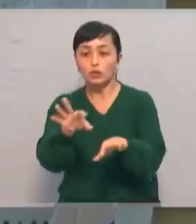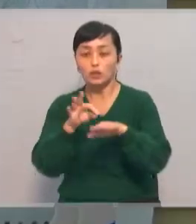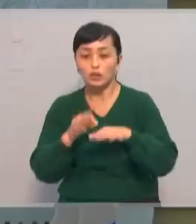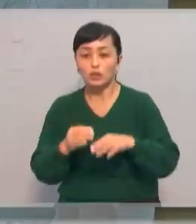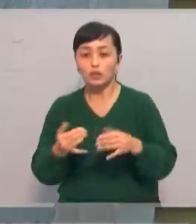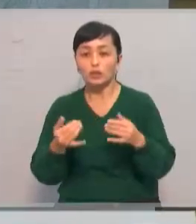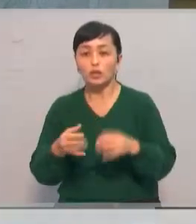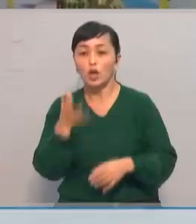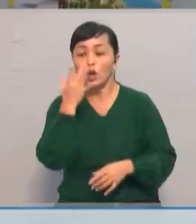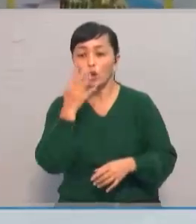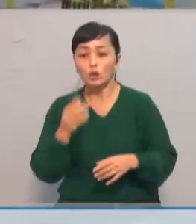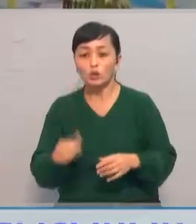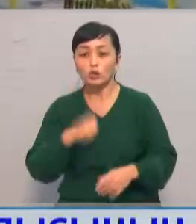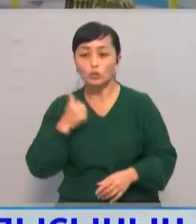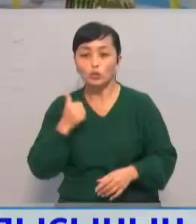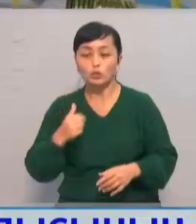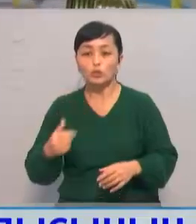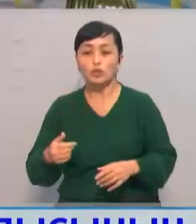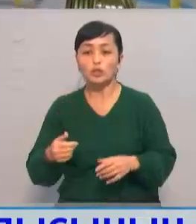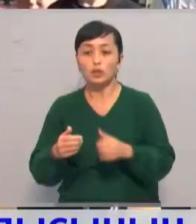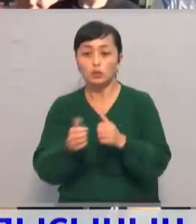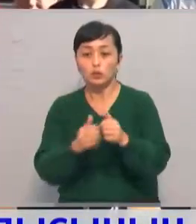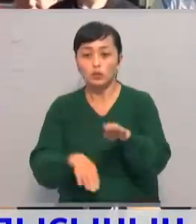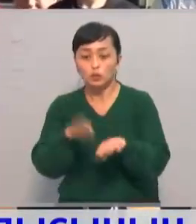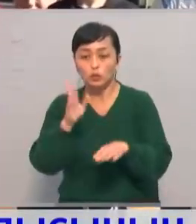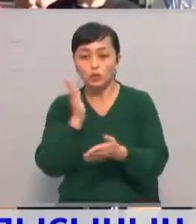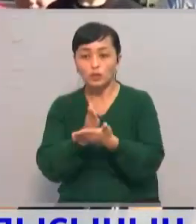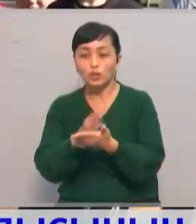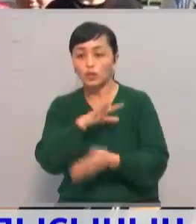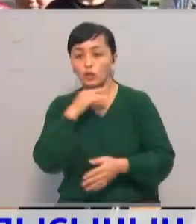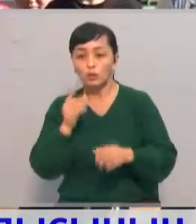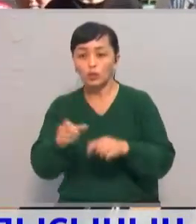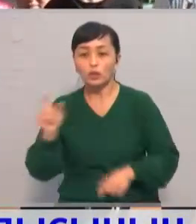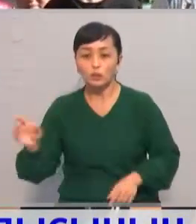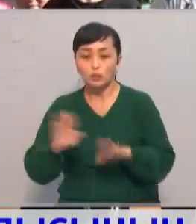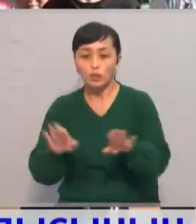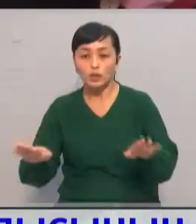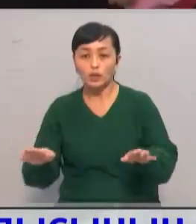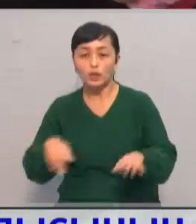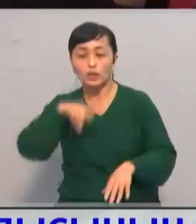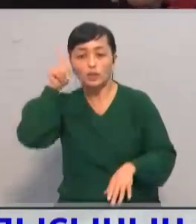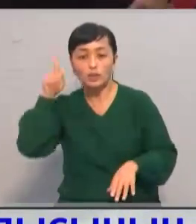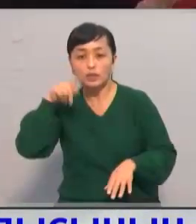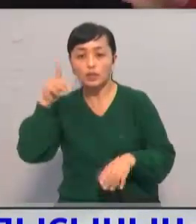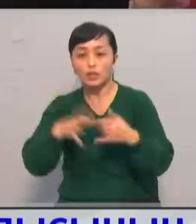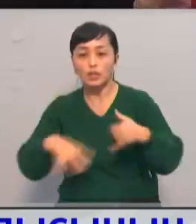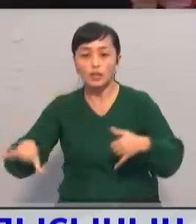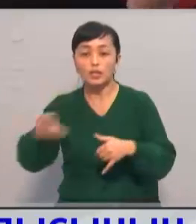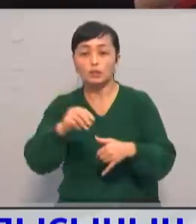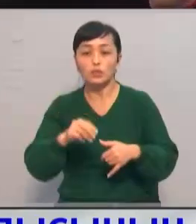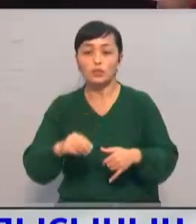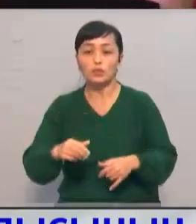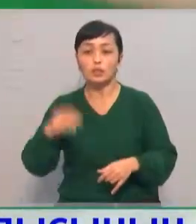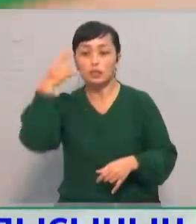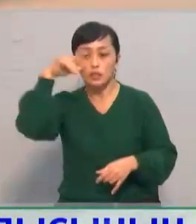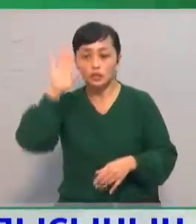Ұлттық спортымызды жаңғырту мақсатында өткен бұл жарыста таланттылар өзара сынға түсті. Түркістан облысының үмітін ақтаған жастарымыз мен еліміздің атақ даңқын паш етіп